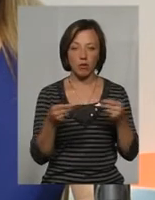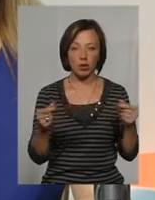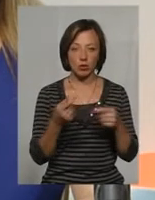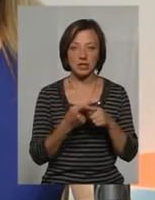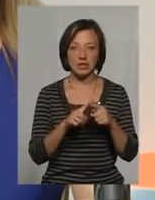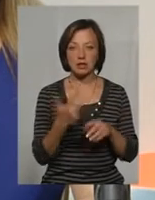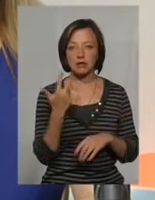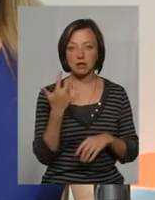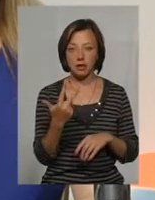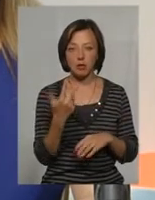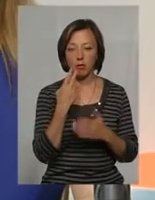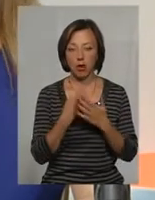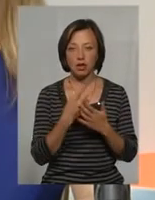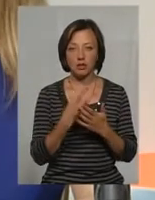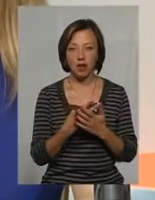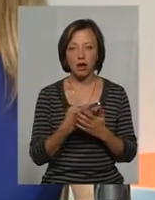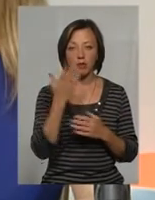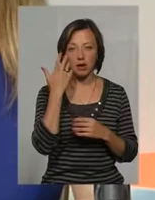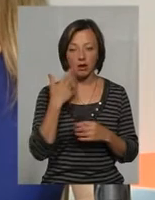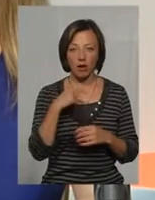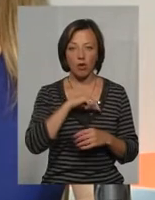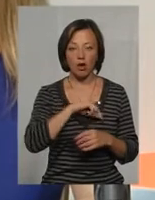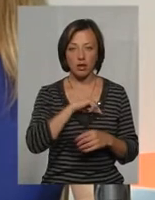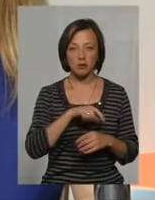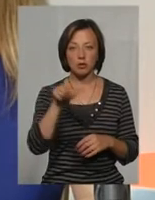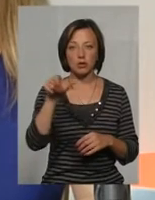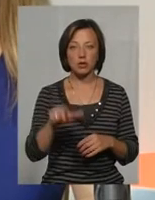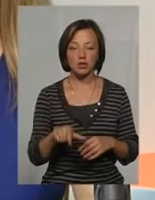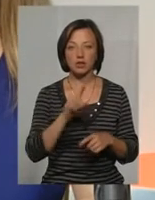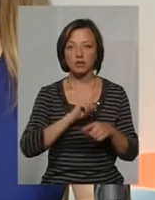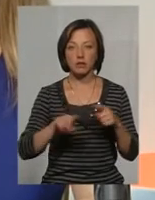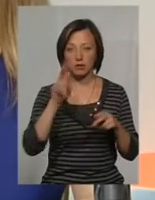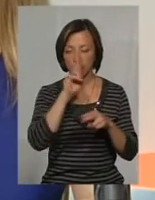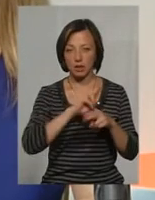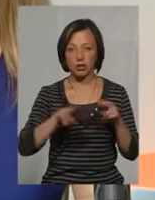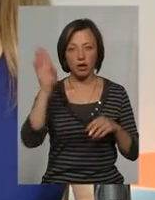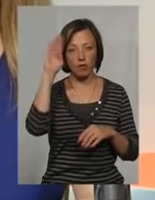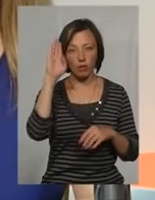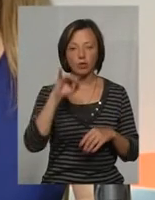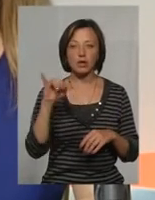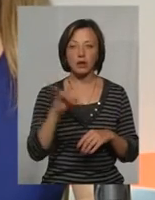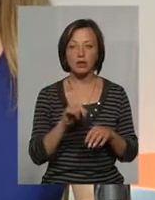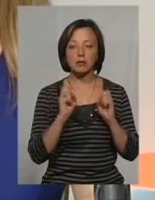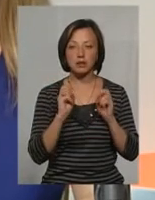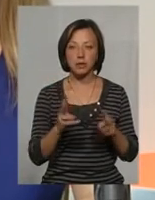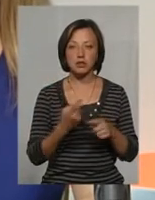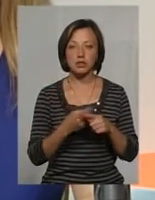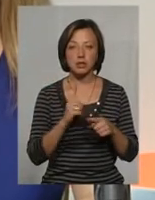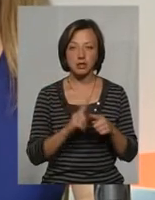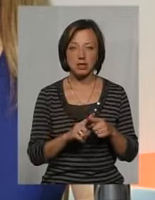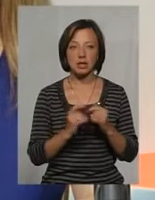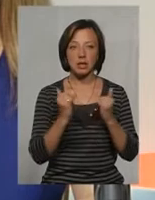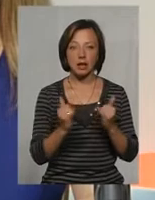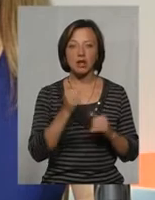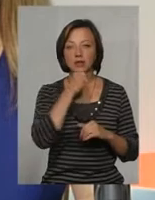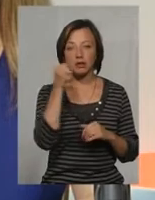Це три показника, при яких організм людини дуже швидко зневоднюється. І особо небезпечно це для